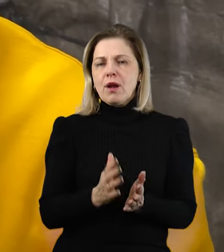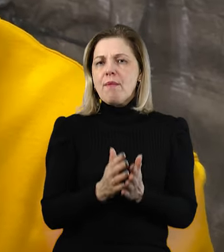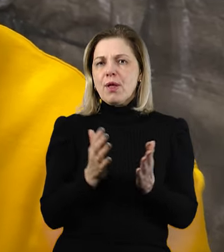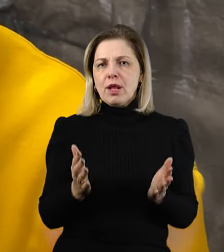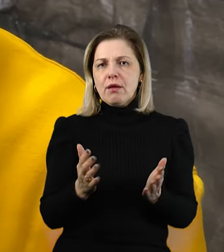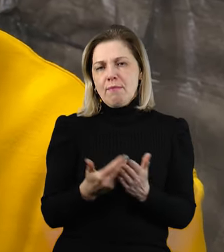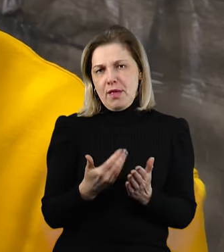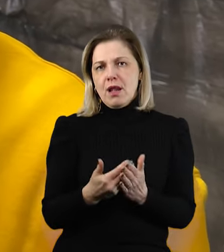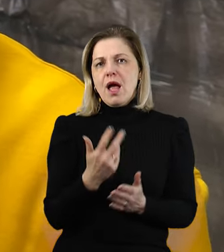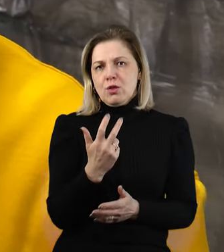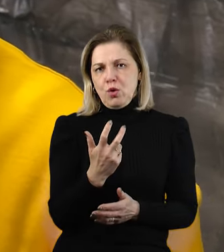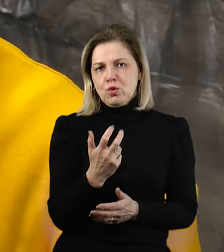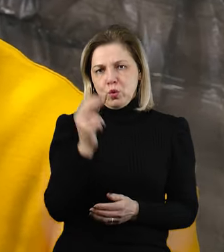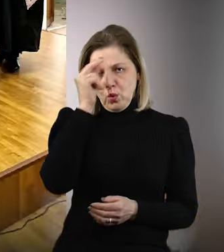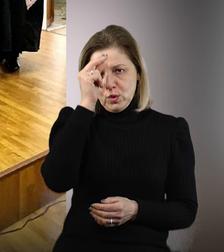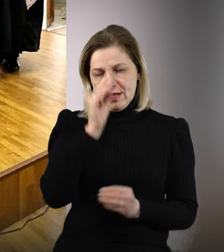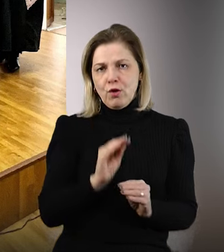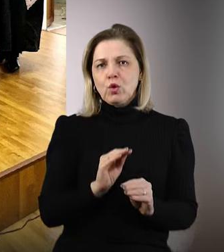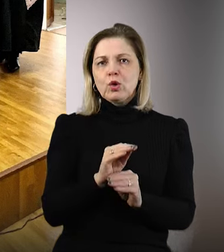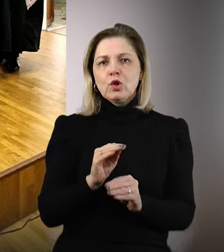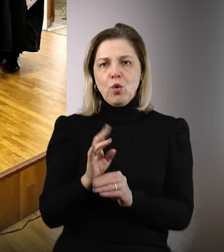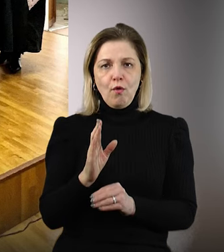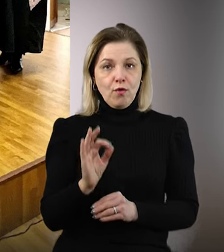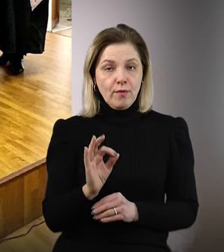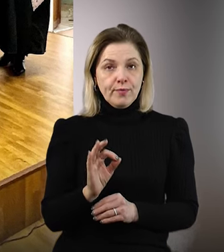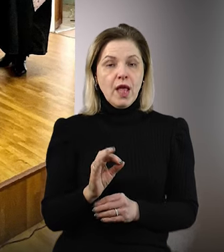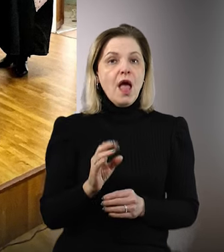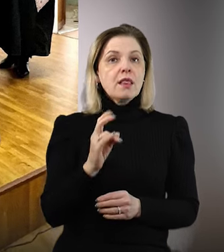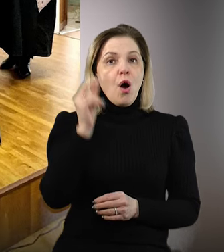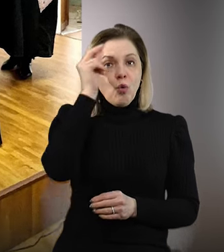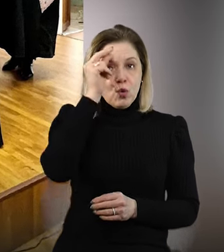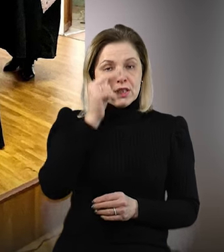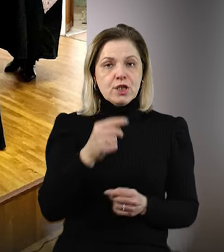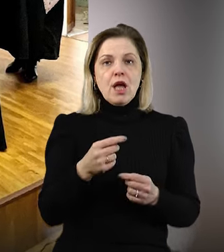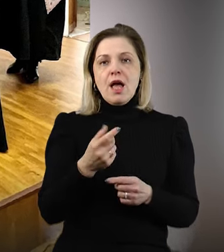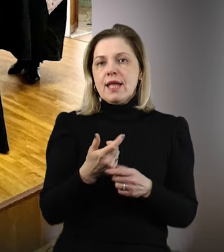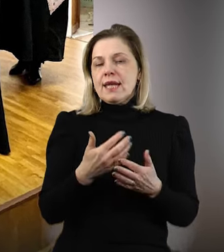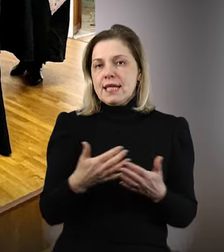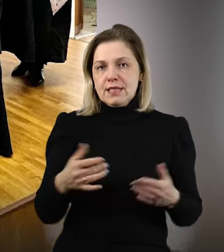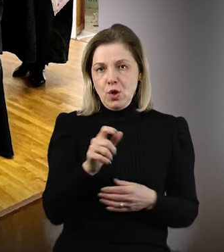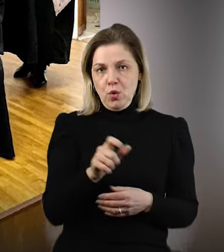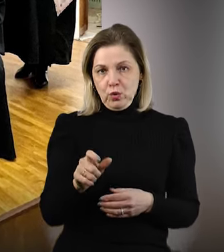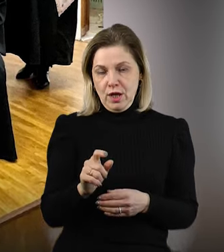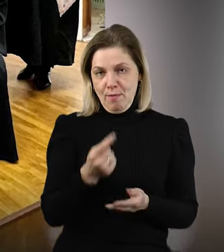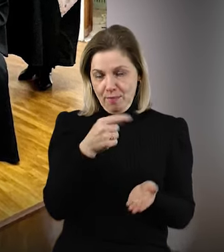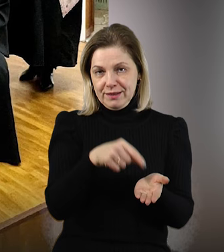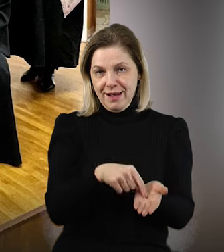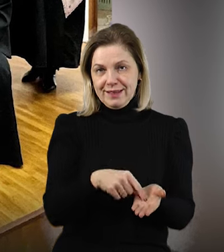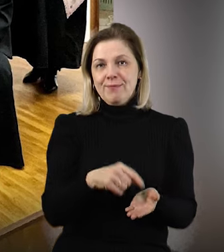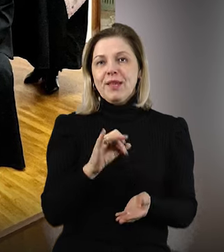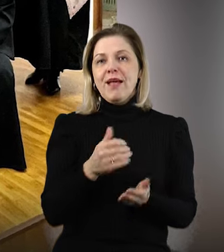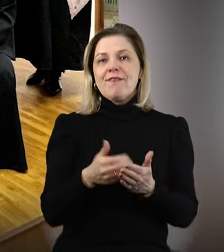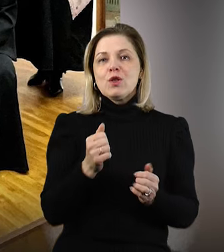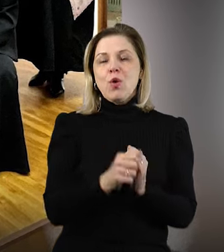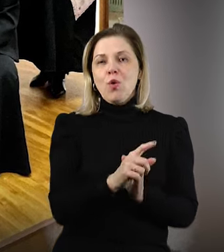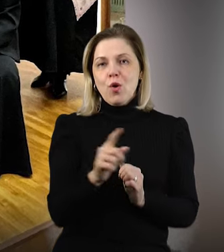300 курсів додатково. На курсах дуже різні люди потрапляються, дуже різні експерти та спікери. Від